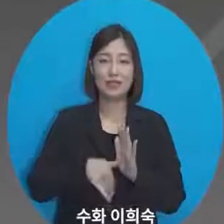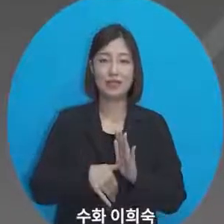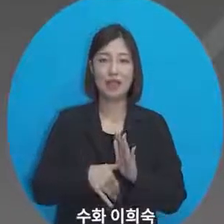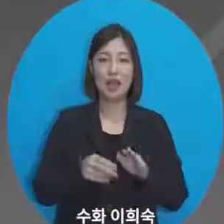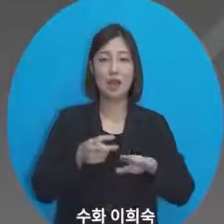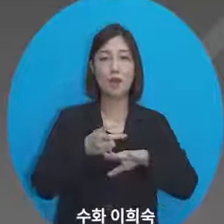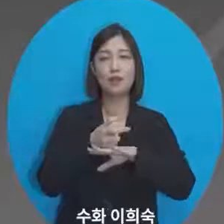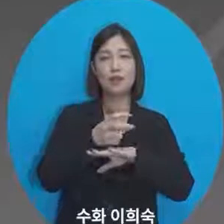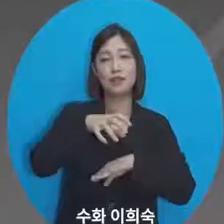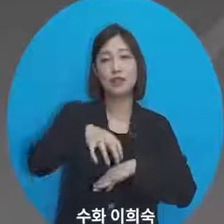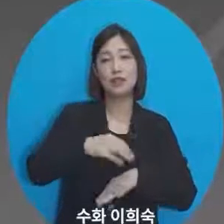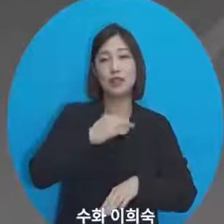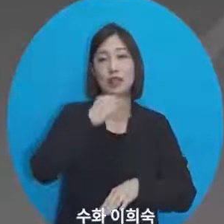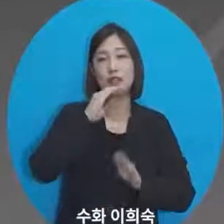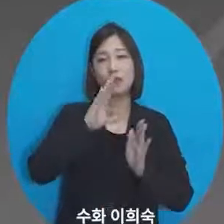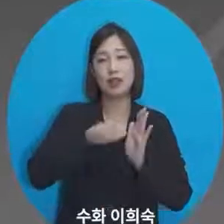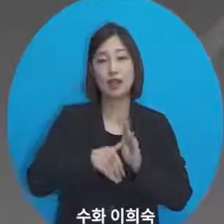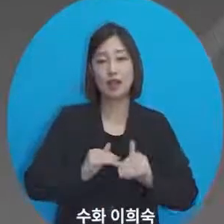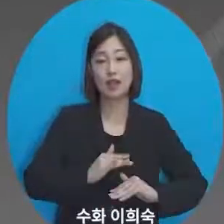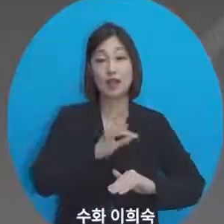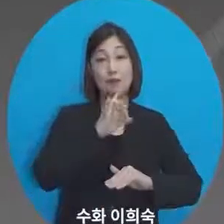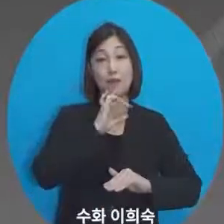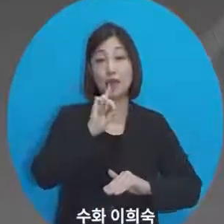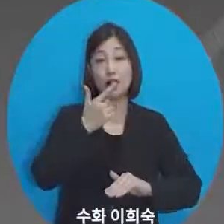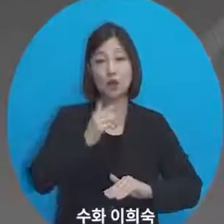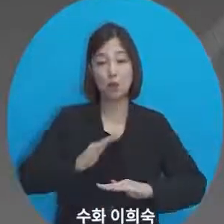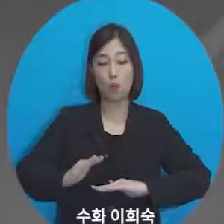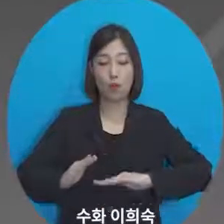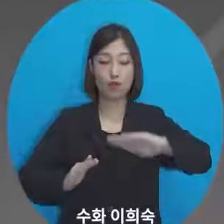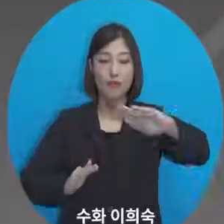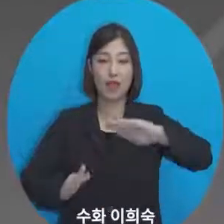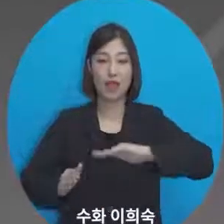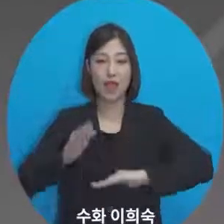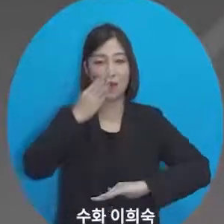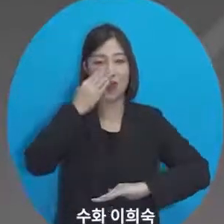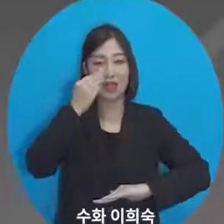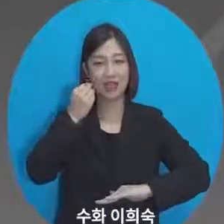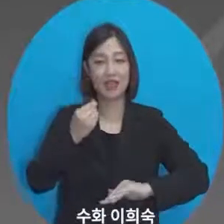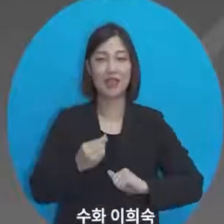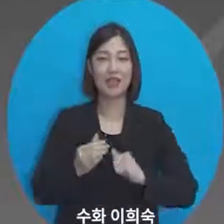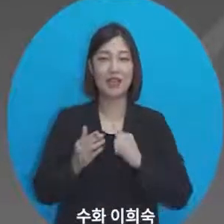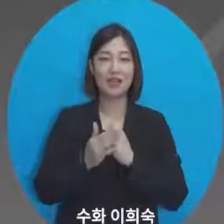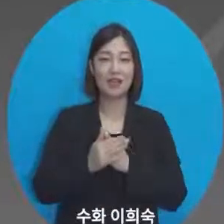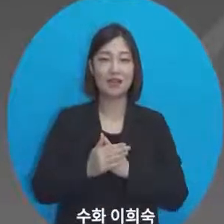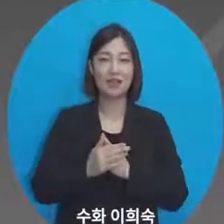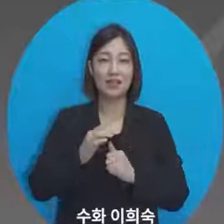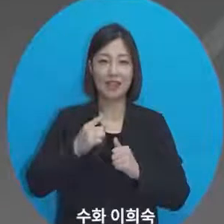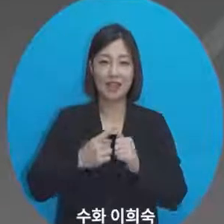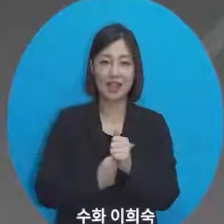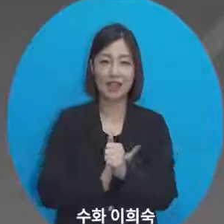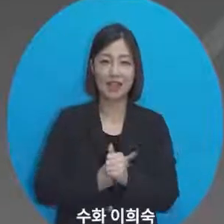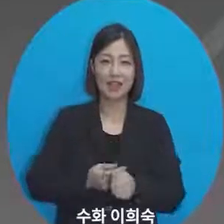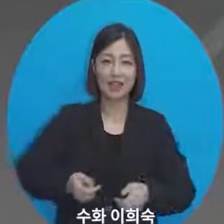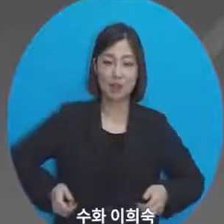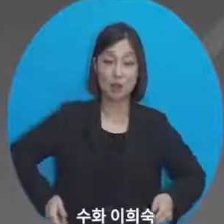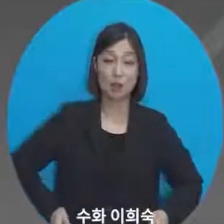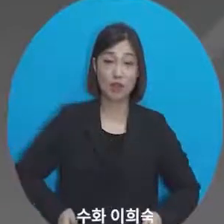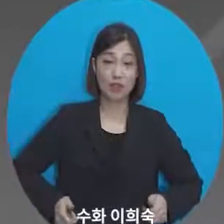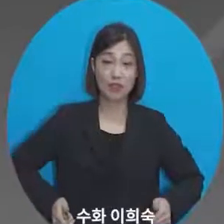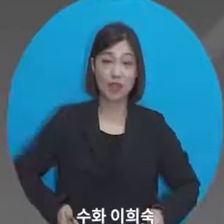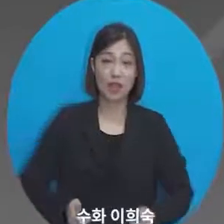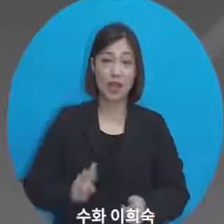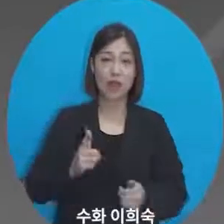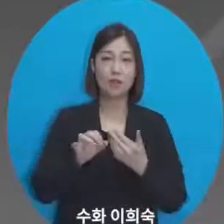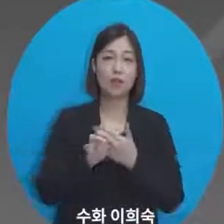정류장마다 90cm 이상의 그 경사로를 설치를 해서 카트라든가 휠체어 이용자,